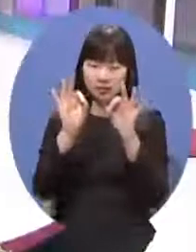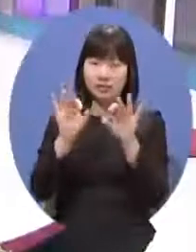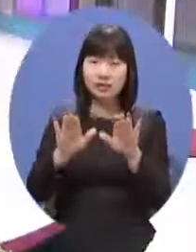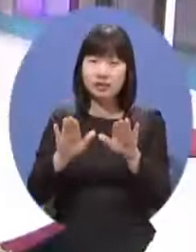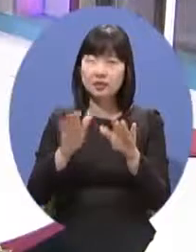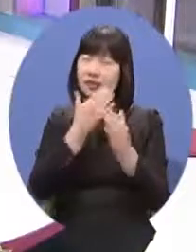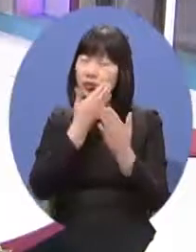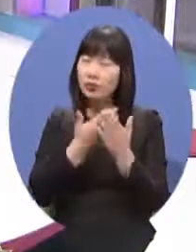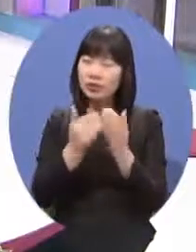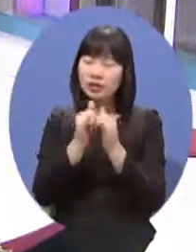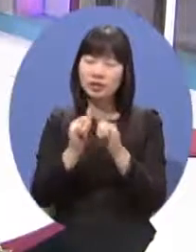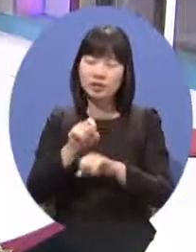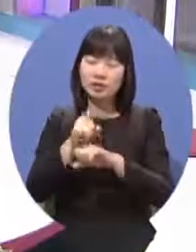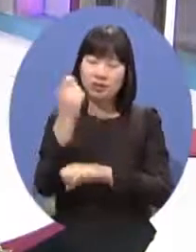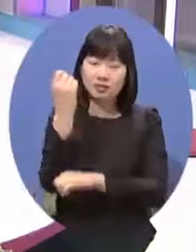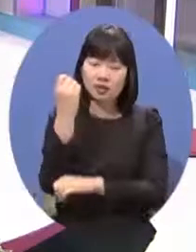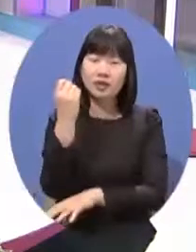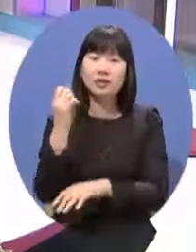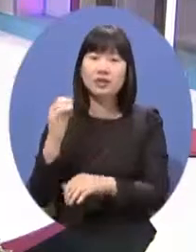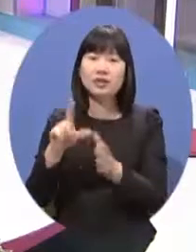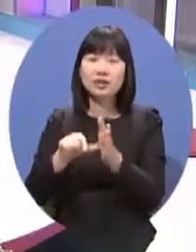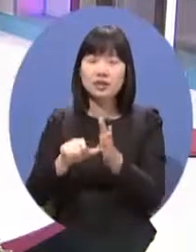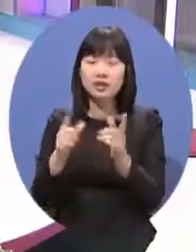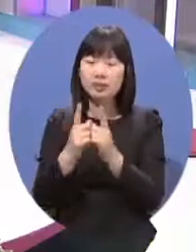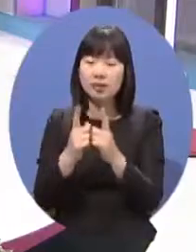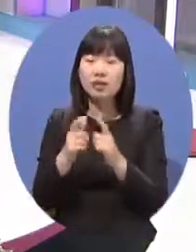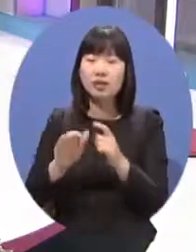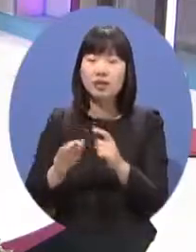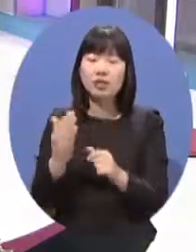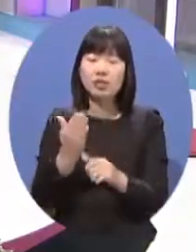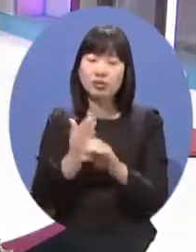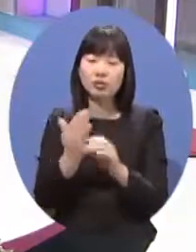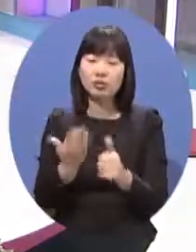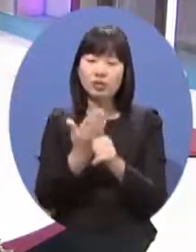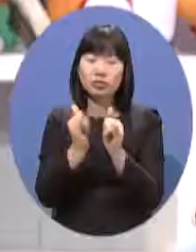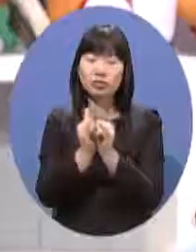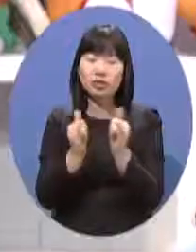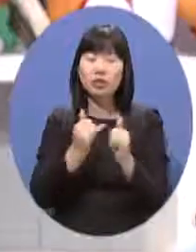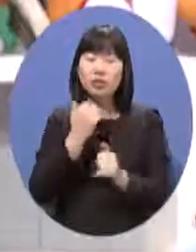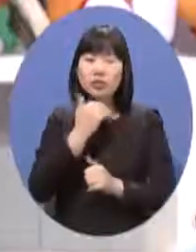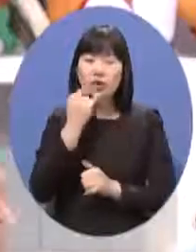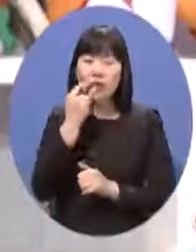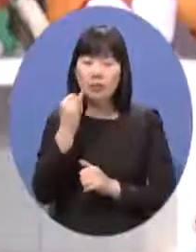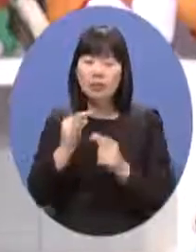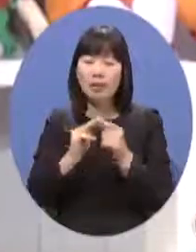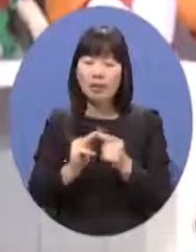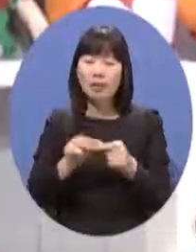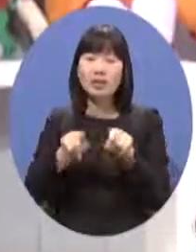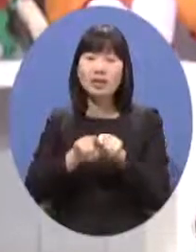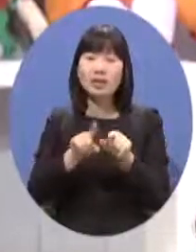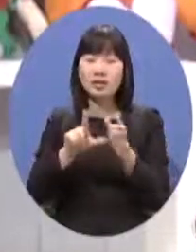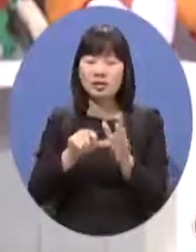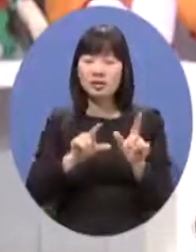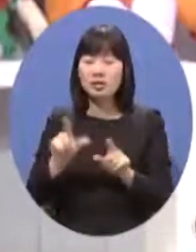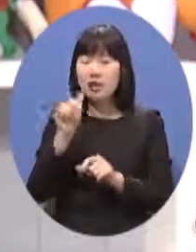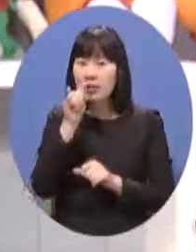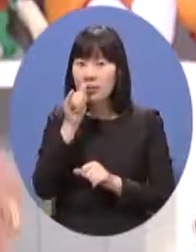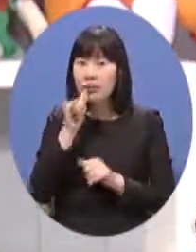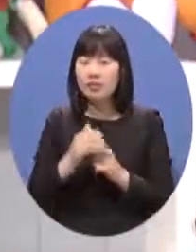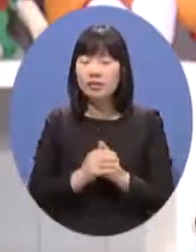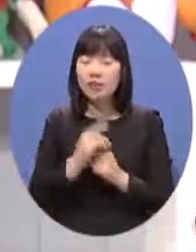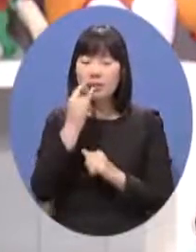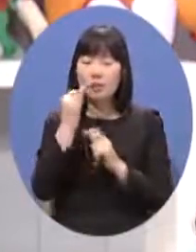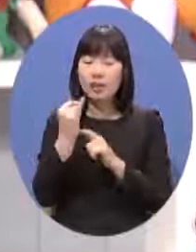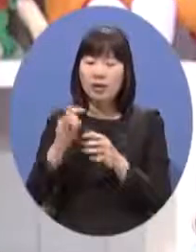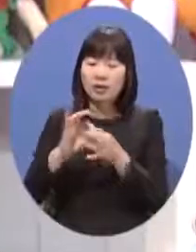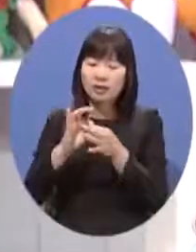이 중요한 사회성의 기반이 되는 시기인데 사실 때 주 양육자인 엄마와 거의 같이 시간을 보내는 예. 거잖아요. 그럼